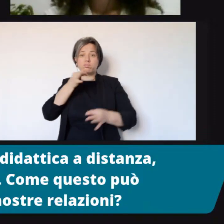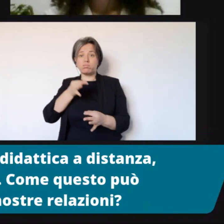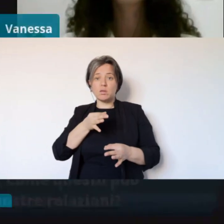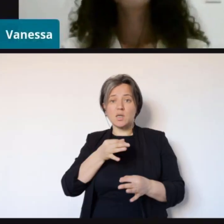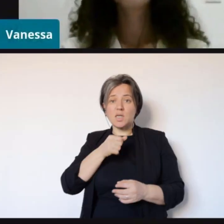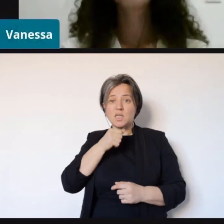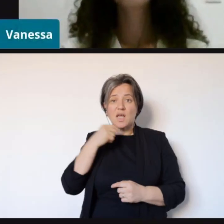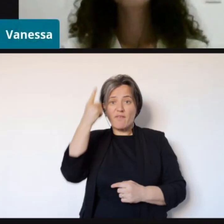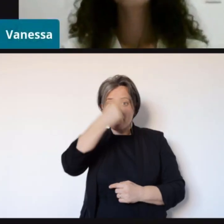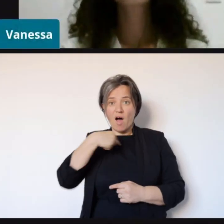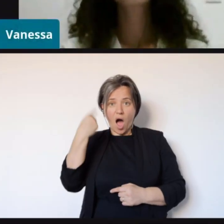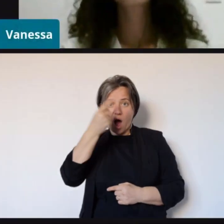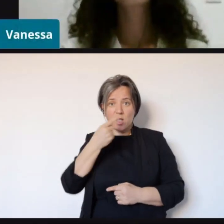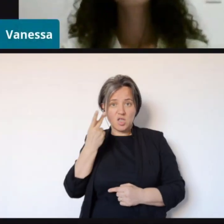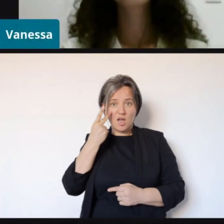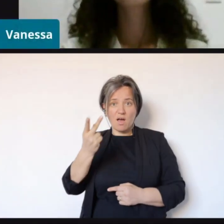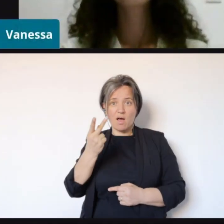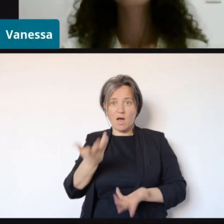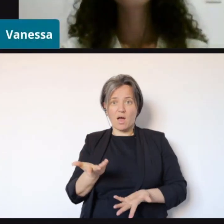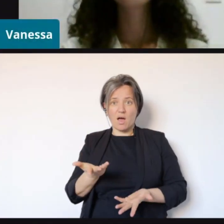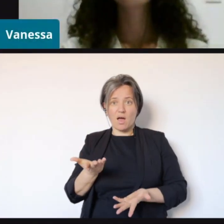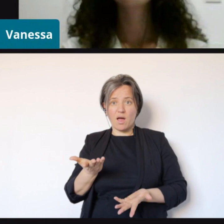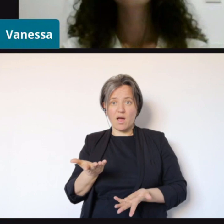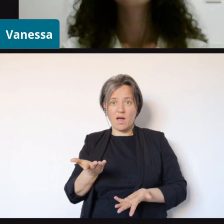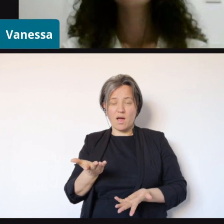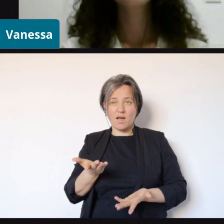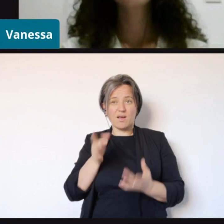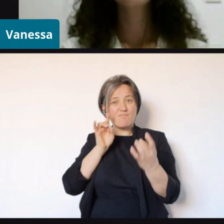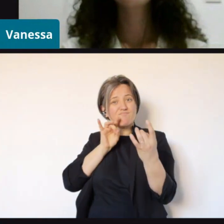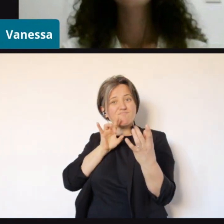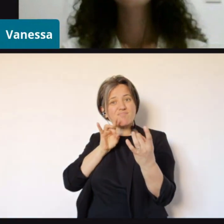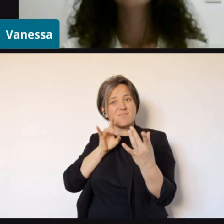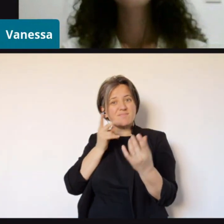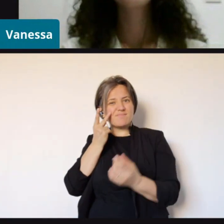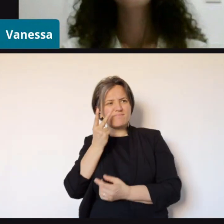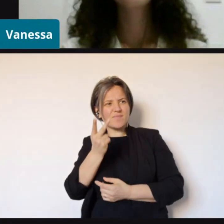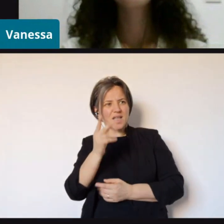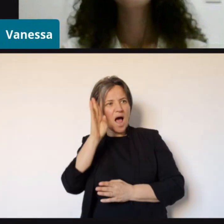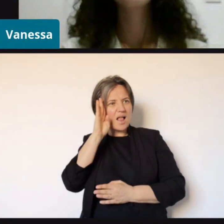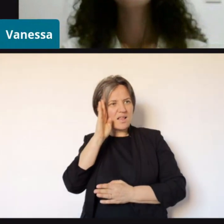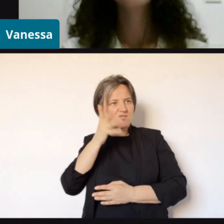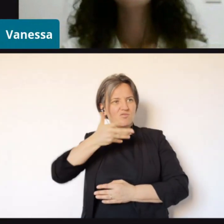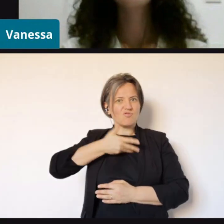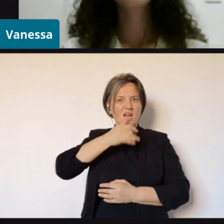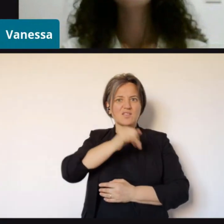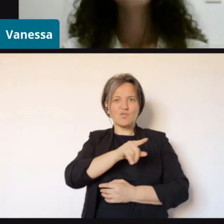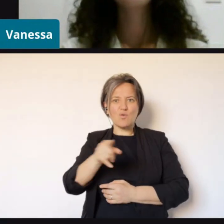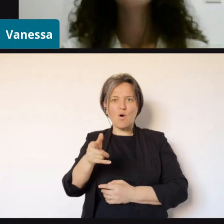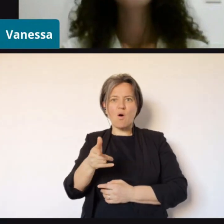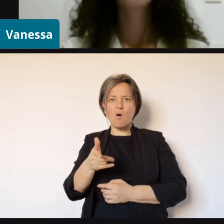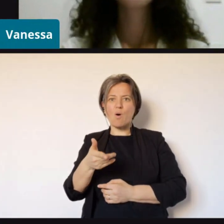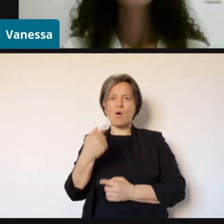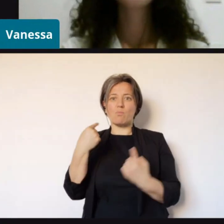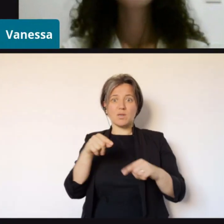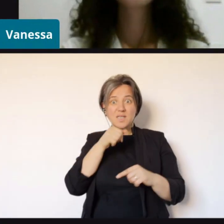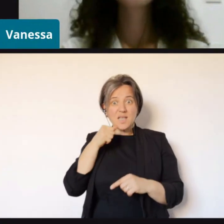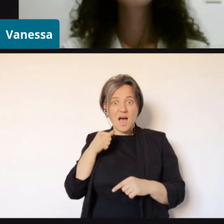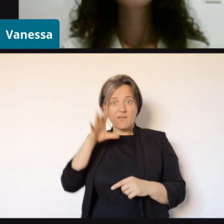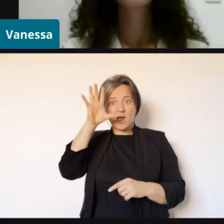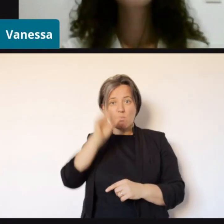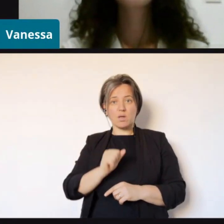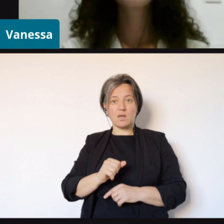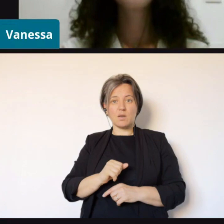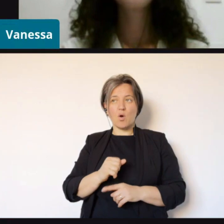facce, perché vedendo le facce si capisce se c'è il calo dell'attenzione,